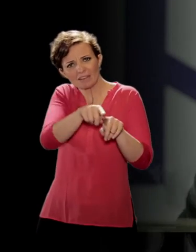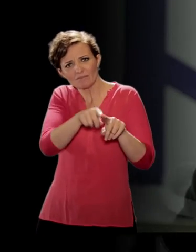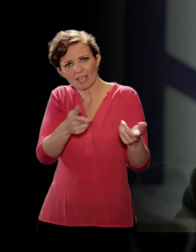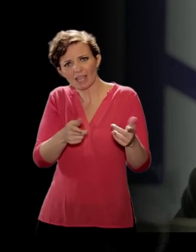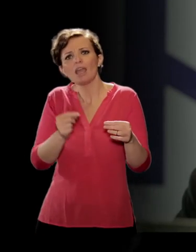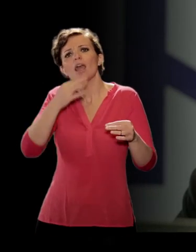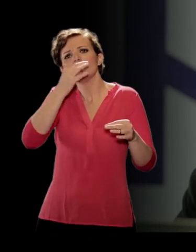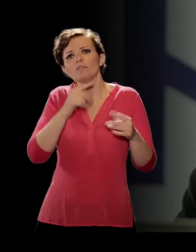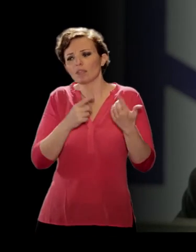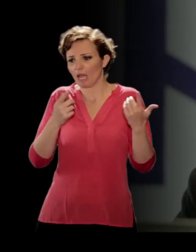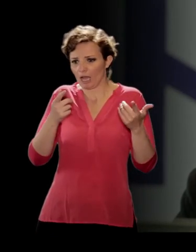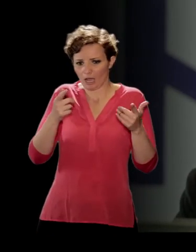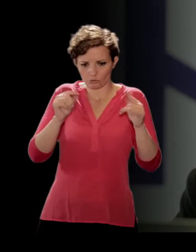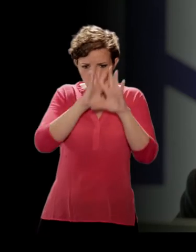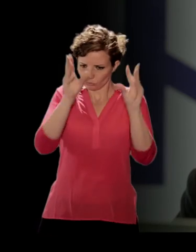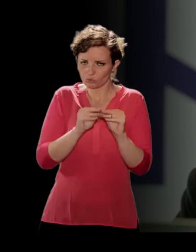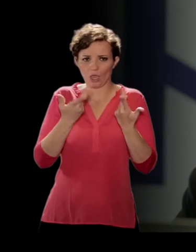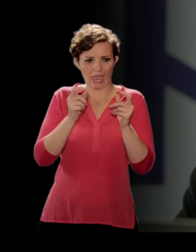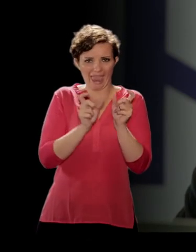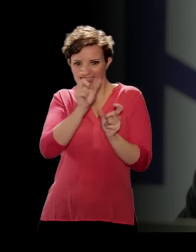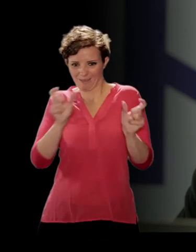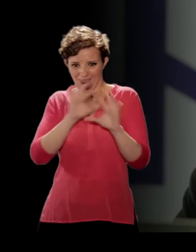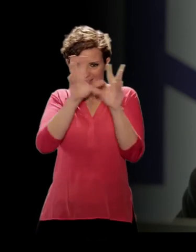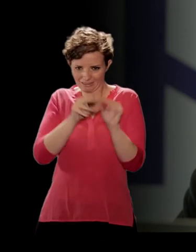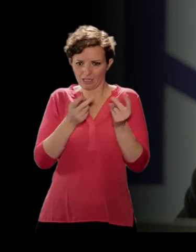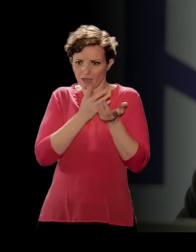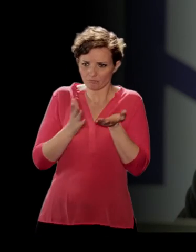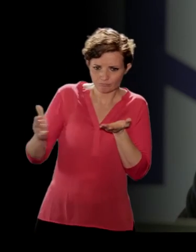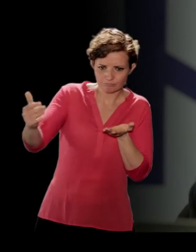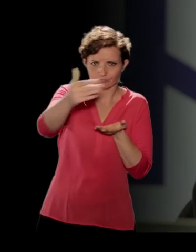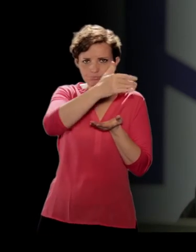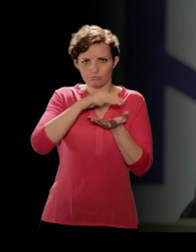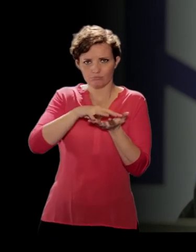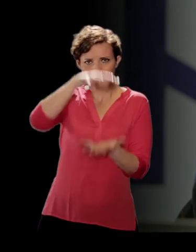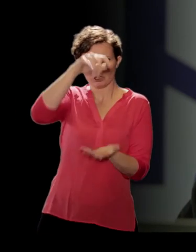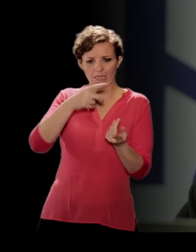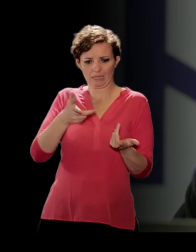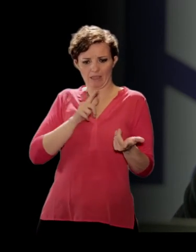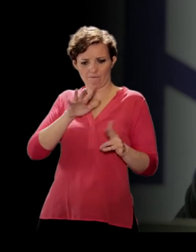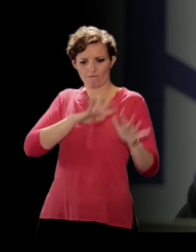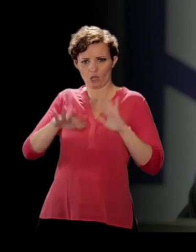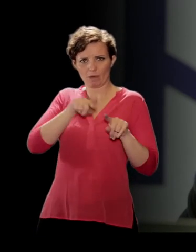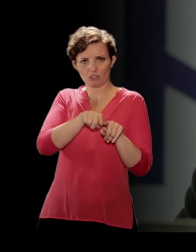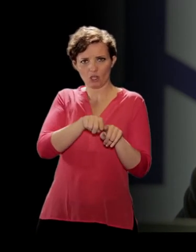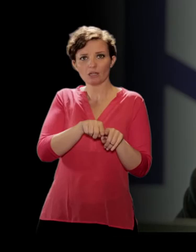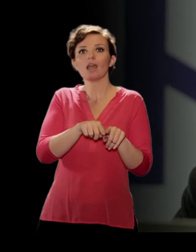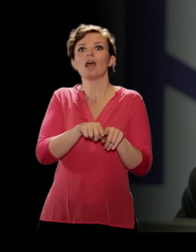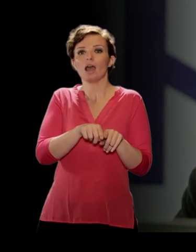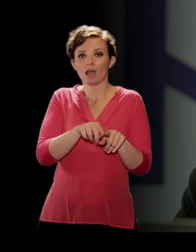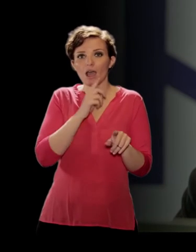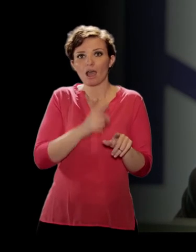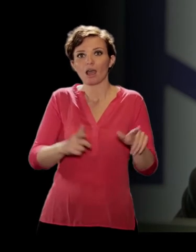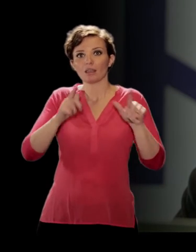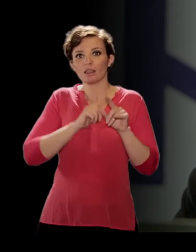quindi l'aggregazione di questi elementi che acquisiscono, elaborano e scambiano informazione ci porta a